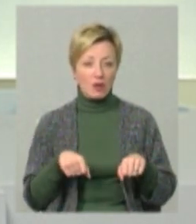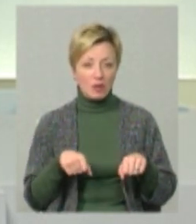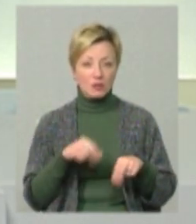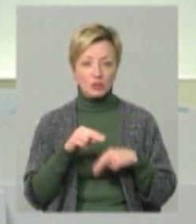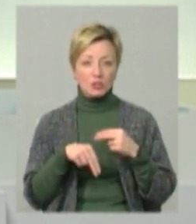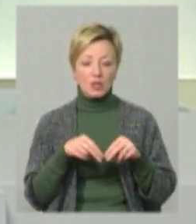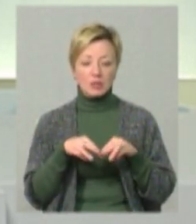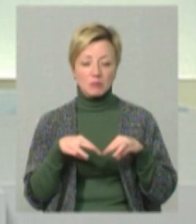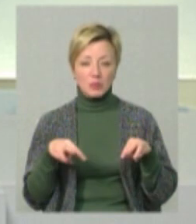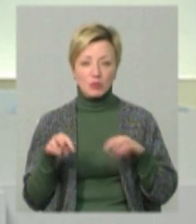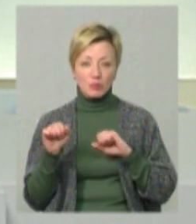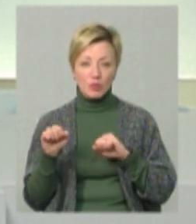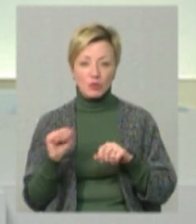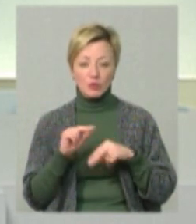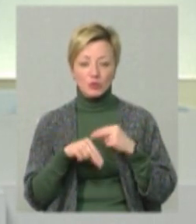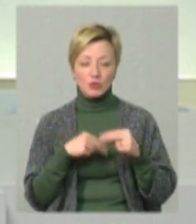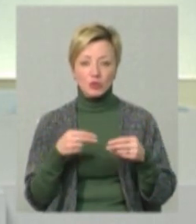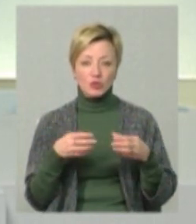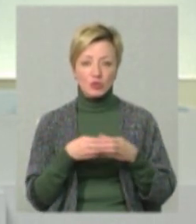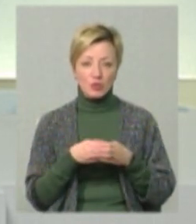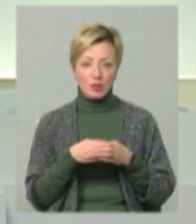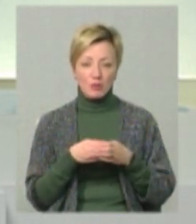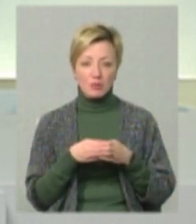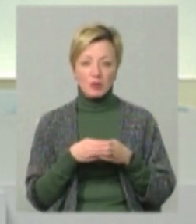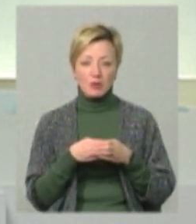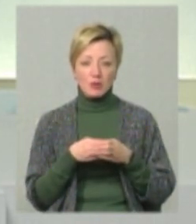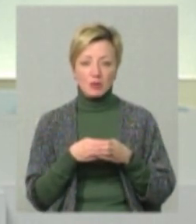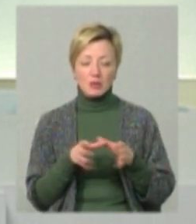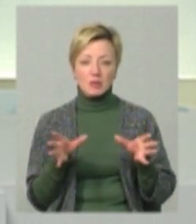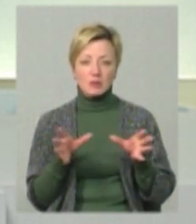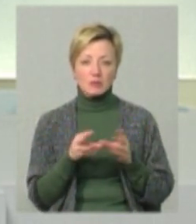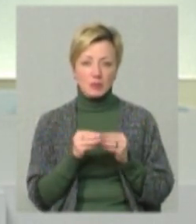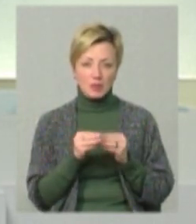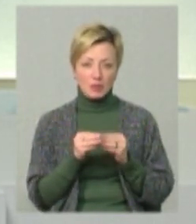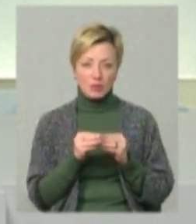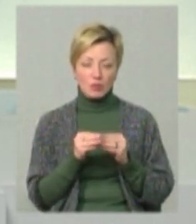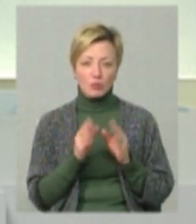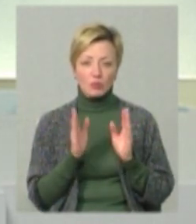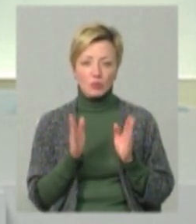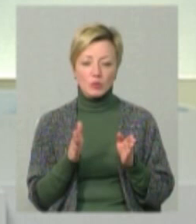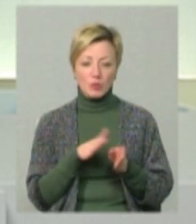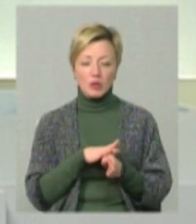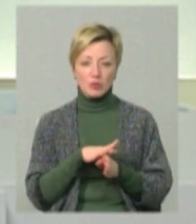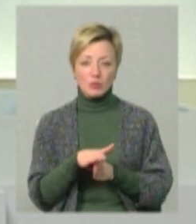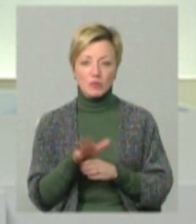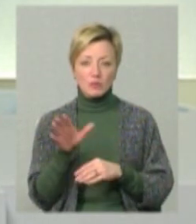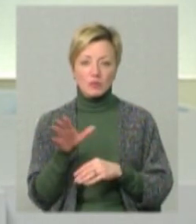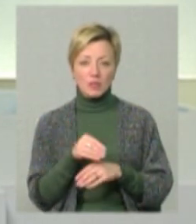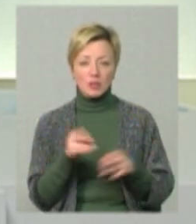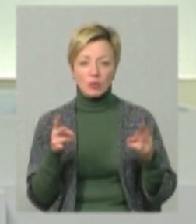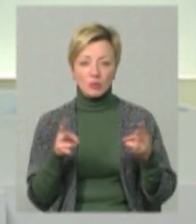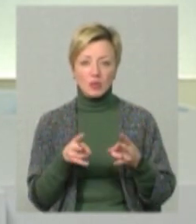виконавчої влади через Міноборони, через штаб, спільно будемо реалізовувати